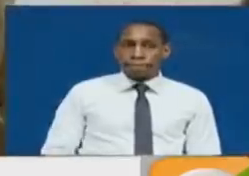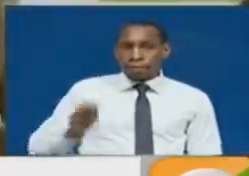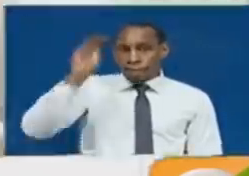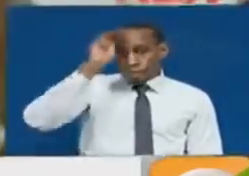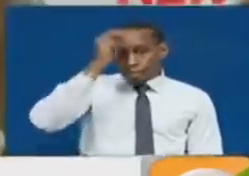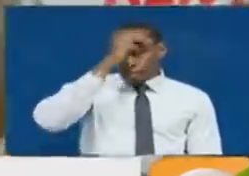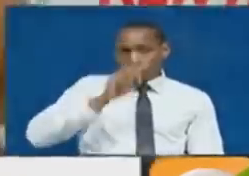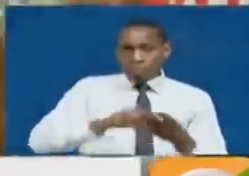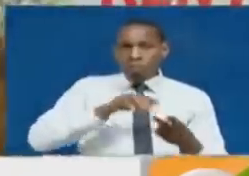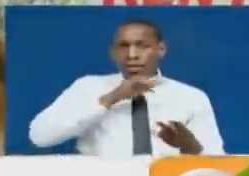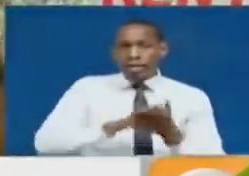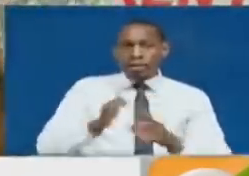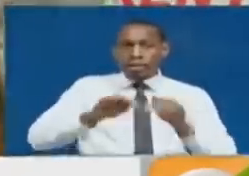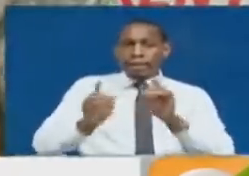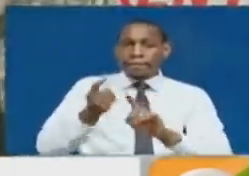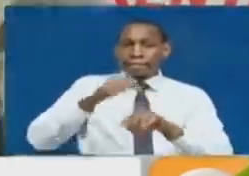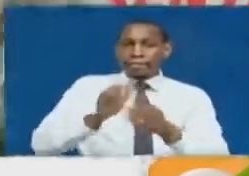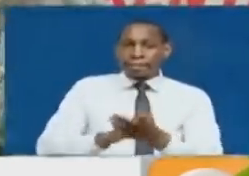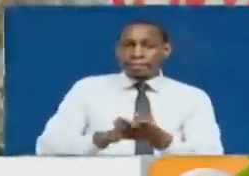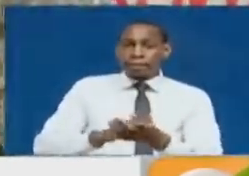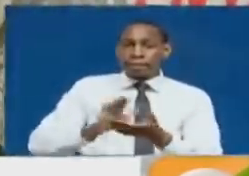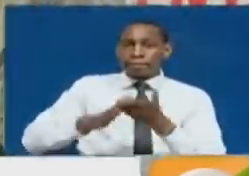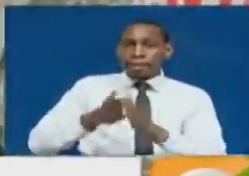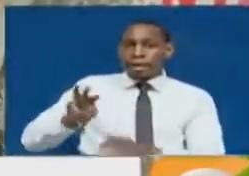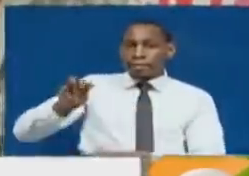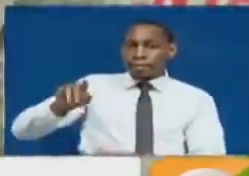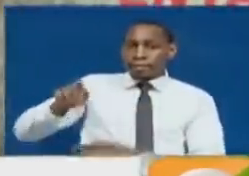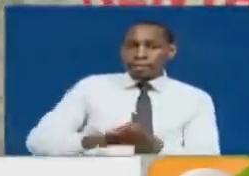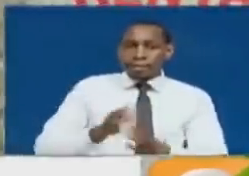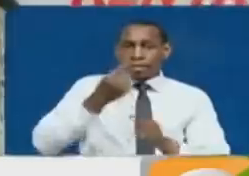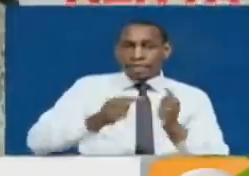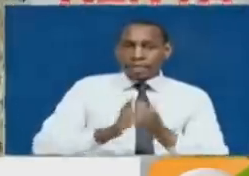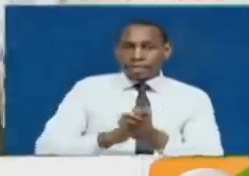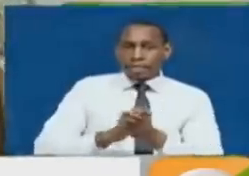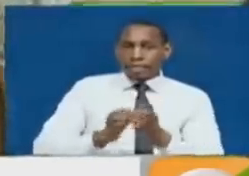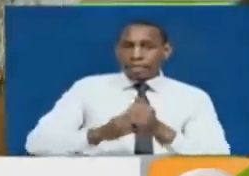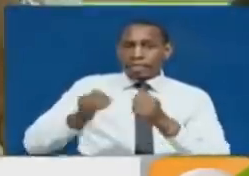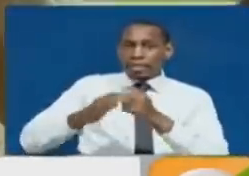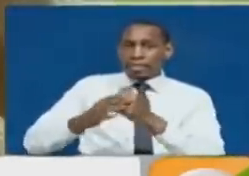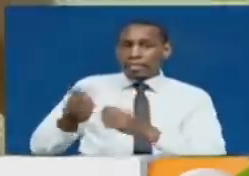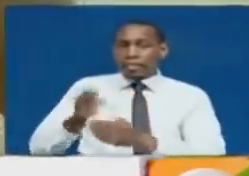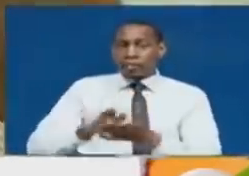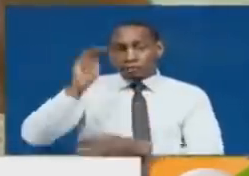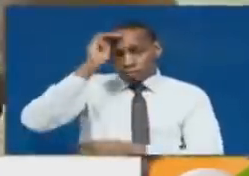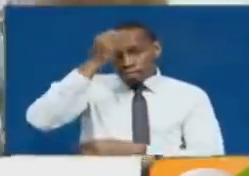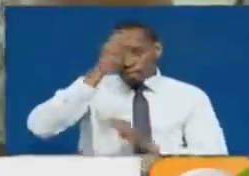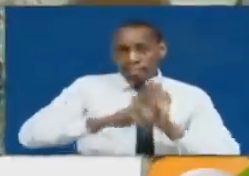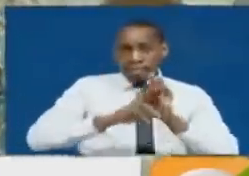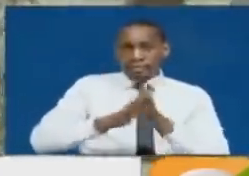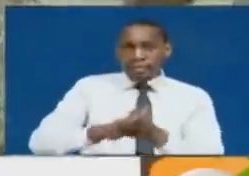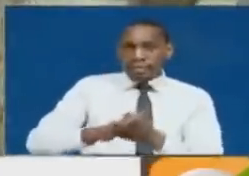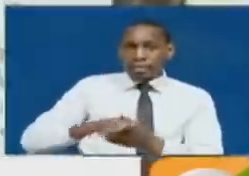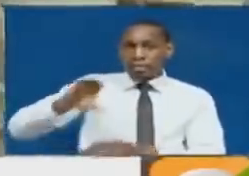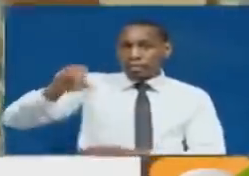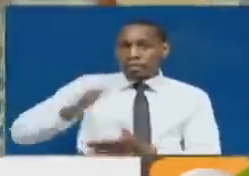Karua na Odinga walichaguliwa mara ya kwanza kuwa wabunge mwaka 1992, Karua akiwakilisha Gishugu